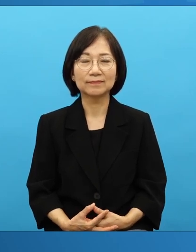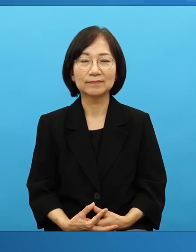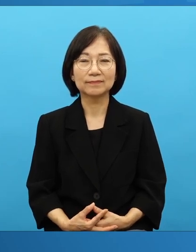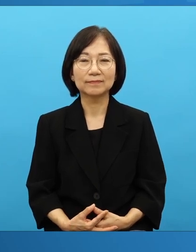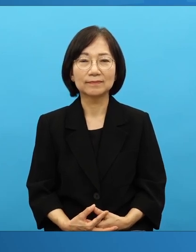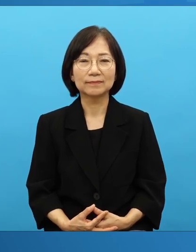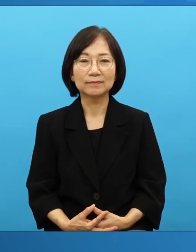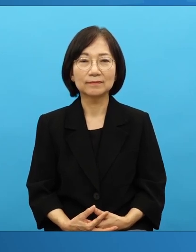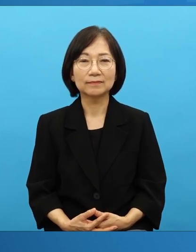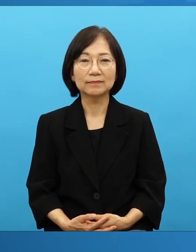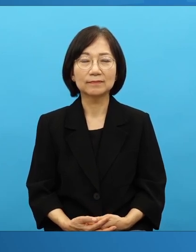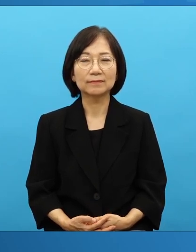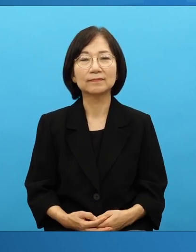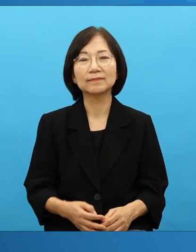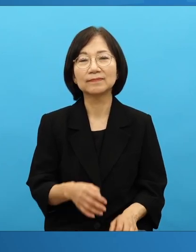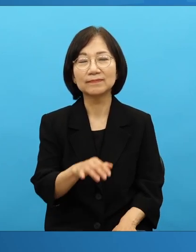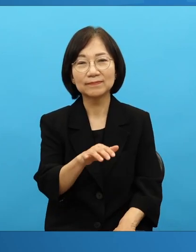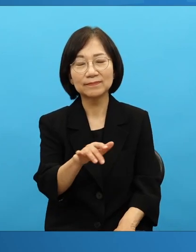我们一同献上第五百一十六首赞美，并且把我们准备好的奉献献给神。